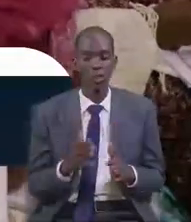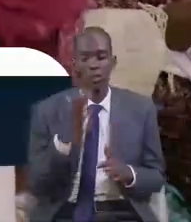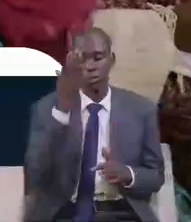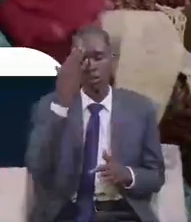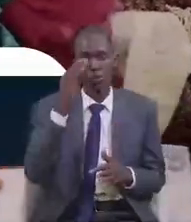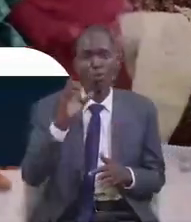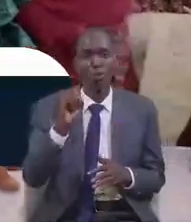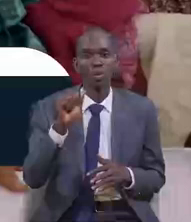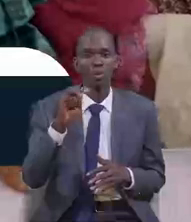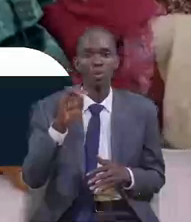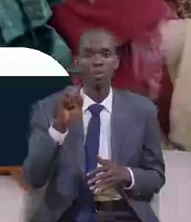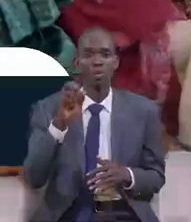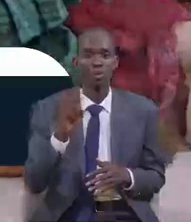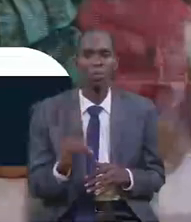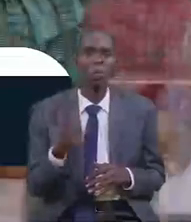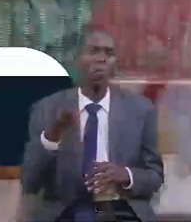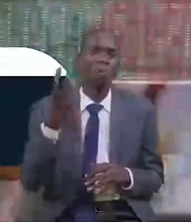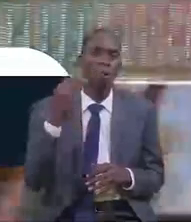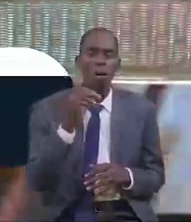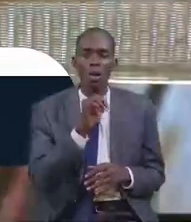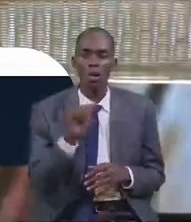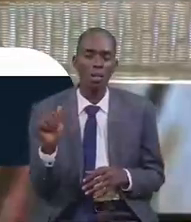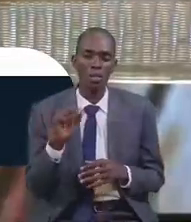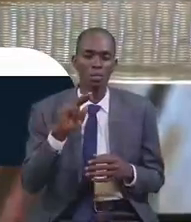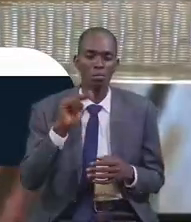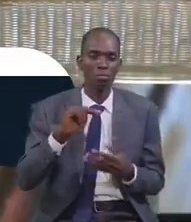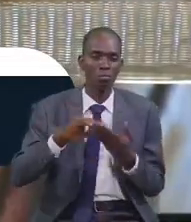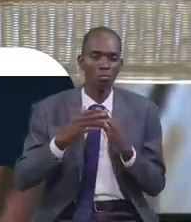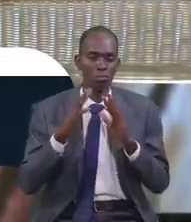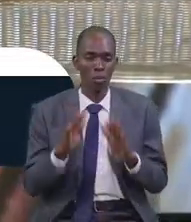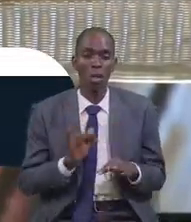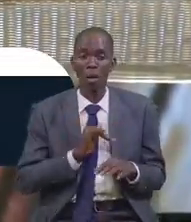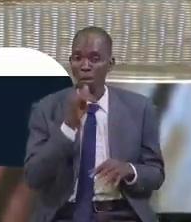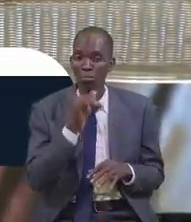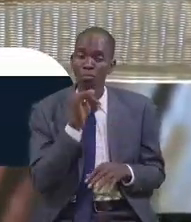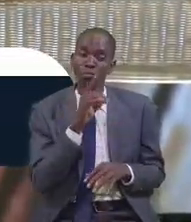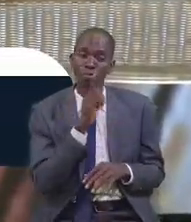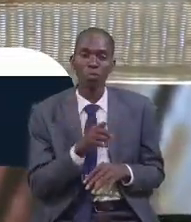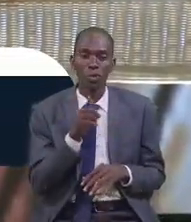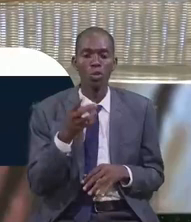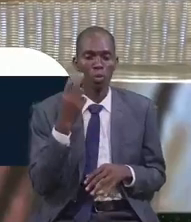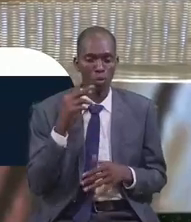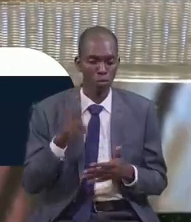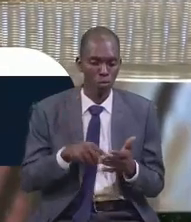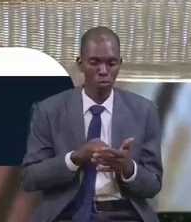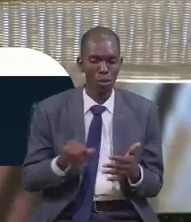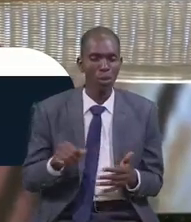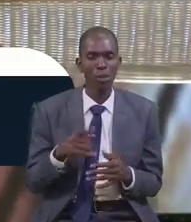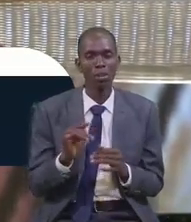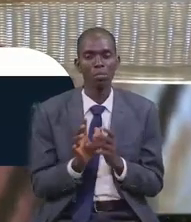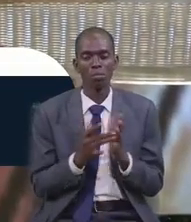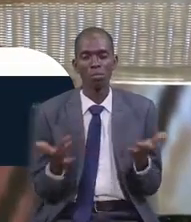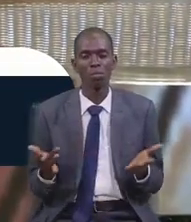un Nazaréen. Je ne crois pas qu'il lisait la Bible. Il était un Nazaréen. Je ne crois pas s'il ouvre